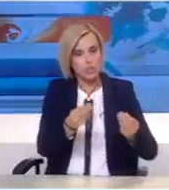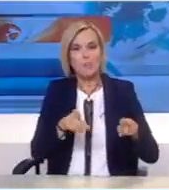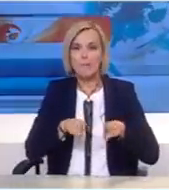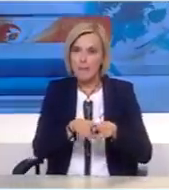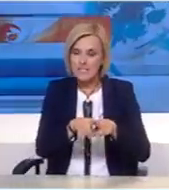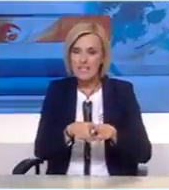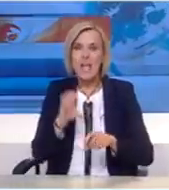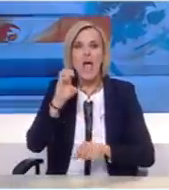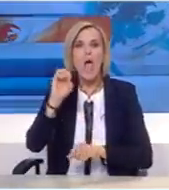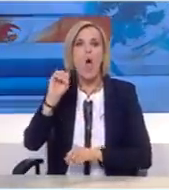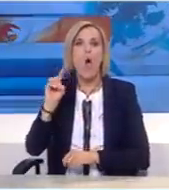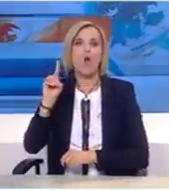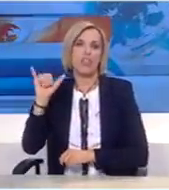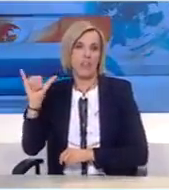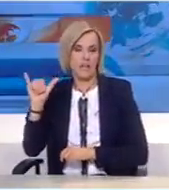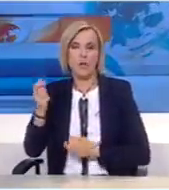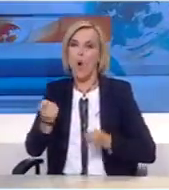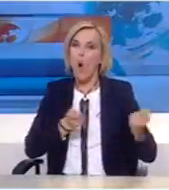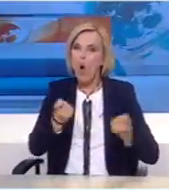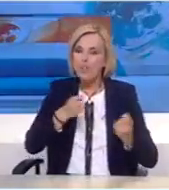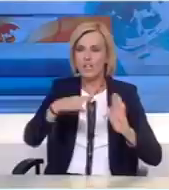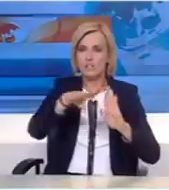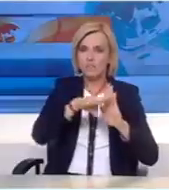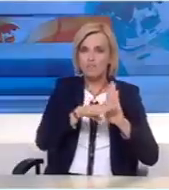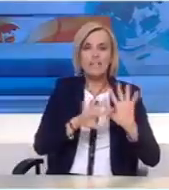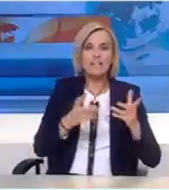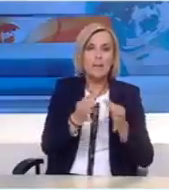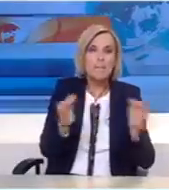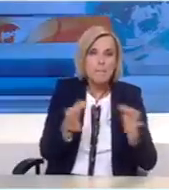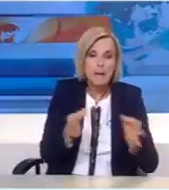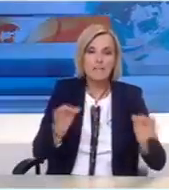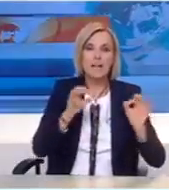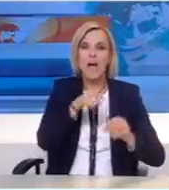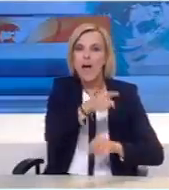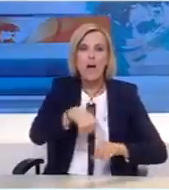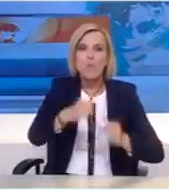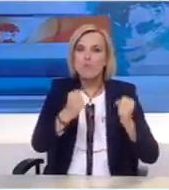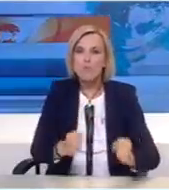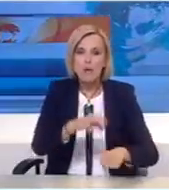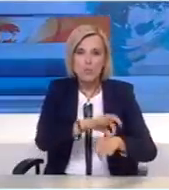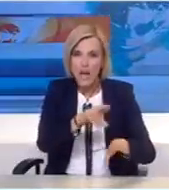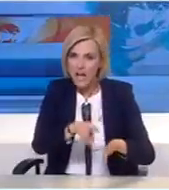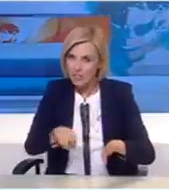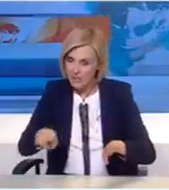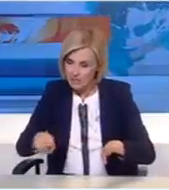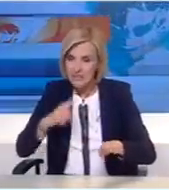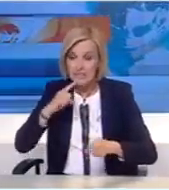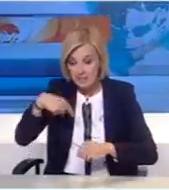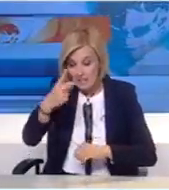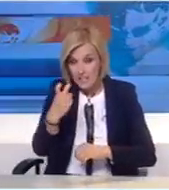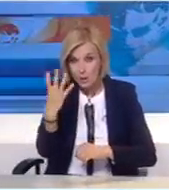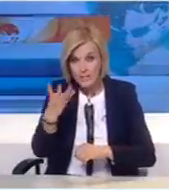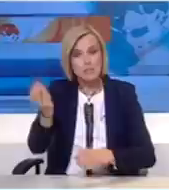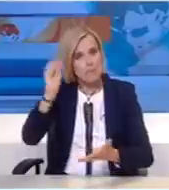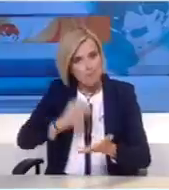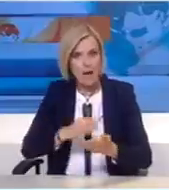ΕΟΔΗ ήδη τις απαραίτητες οδηγίες σε σχέση με τα μέτρα που πρέπει να εφαρμόζονται για τους τροφίμους και μέσα στο επόμενο 24ωρο θα